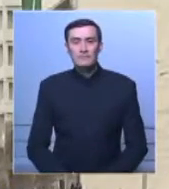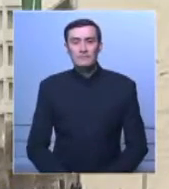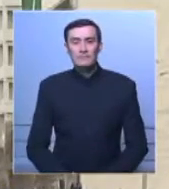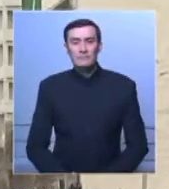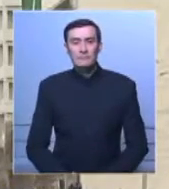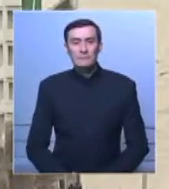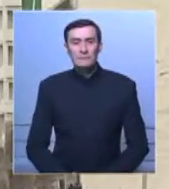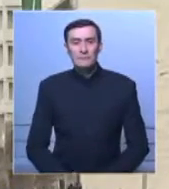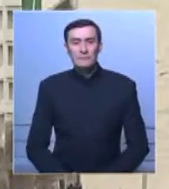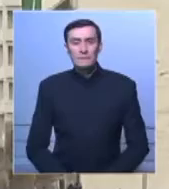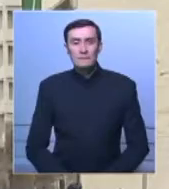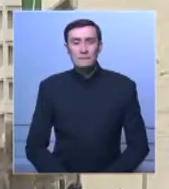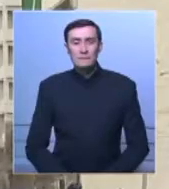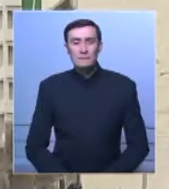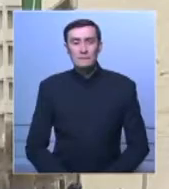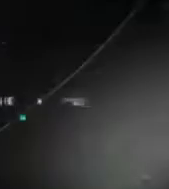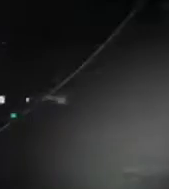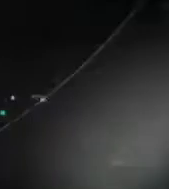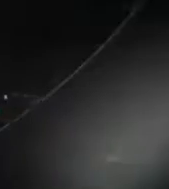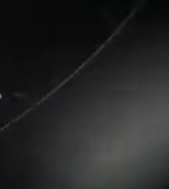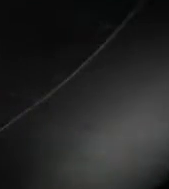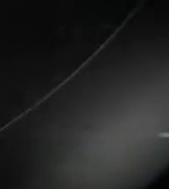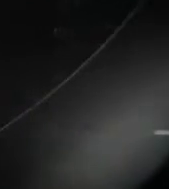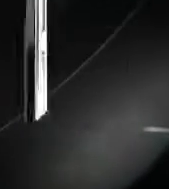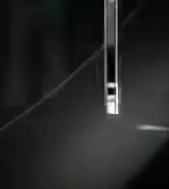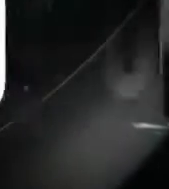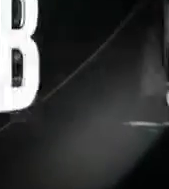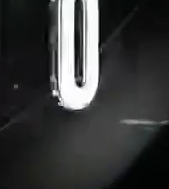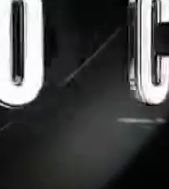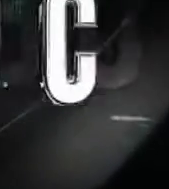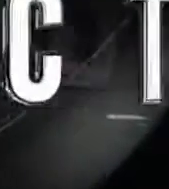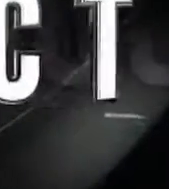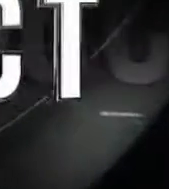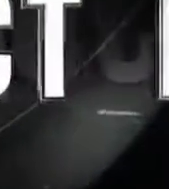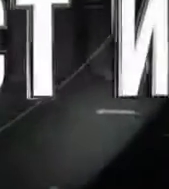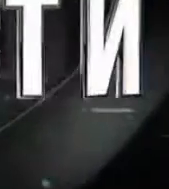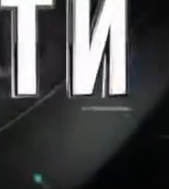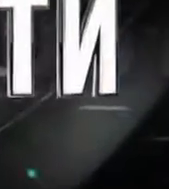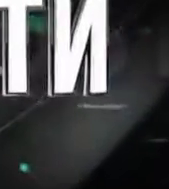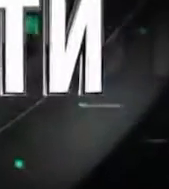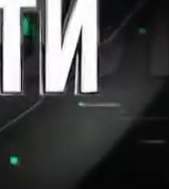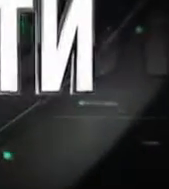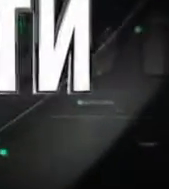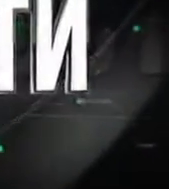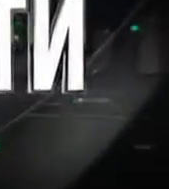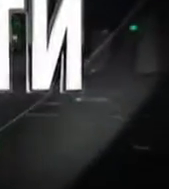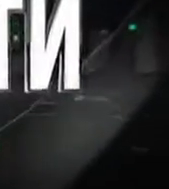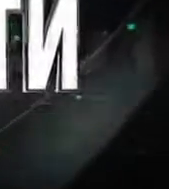Кашкенов, 24 KZ.